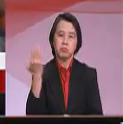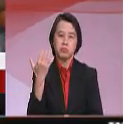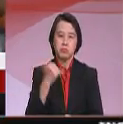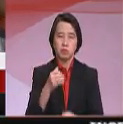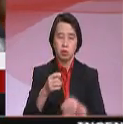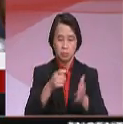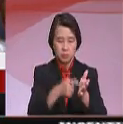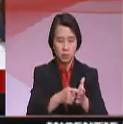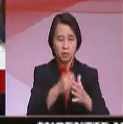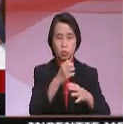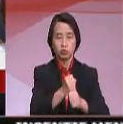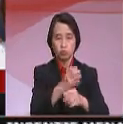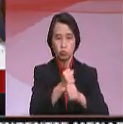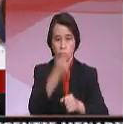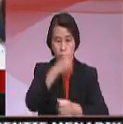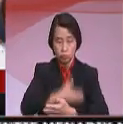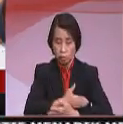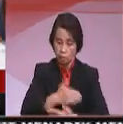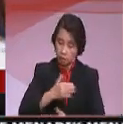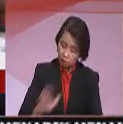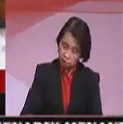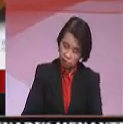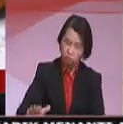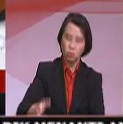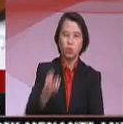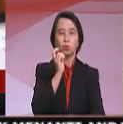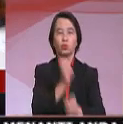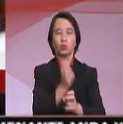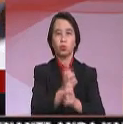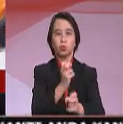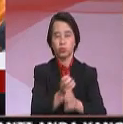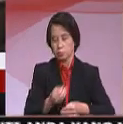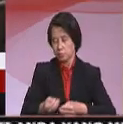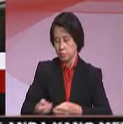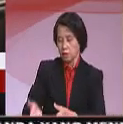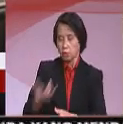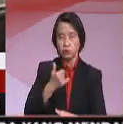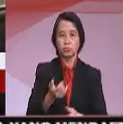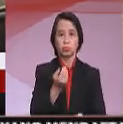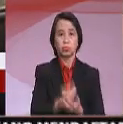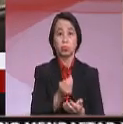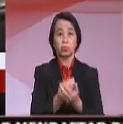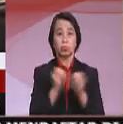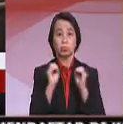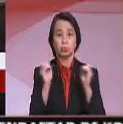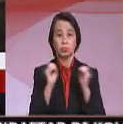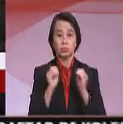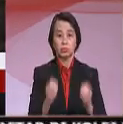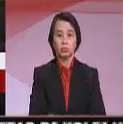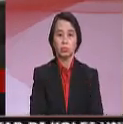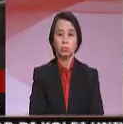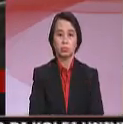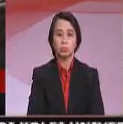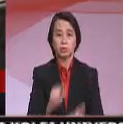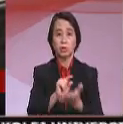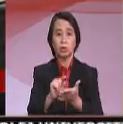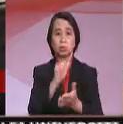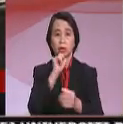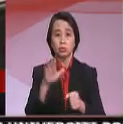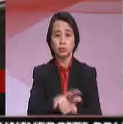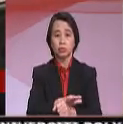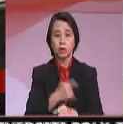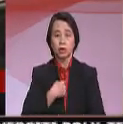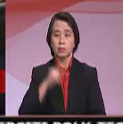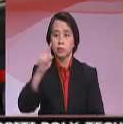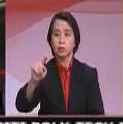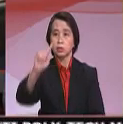keperluan susu untuk tumbesaran anak kecilnya adalah mustahil untuk dipenuhi akibat kesempitan wang. Saya ni gaji pun tak cukup, rumah kita pergi tanya